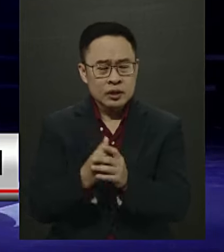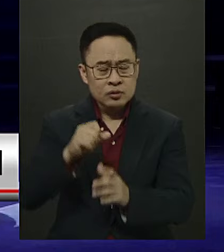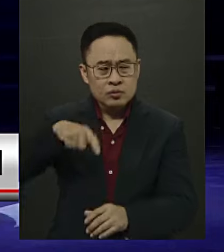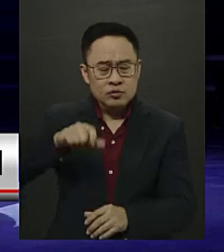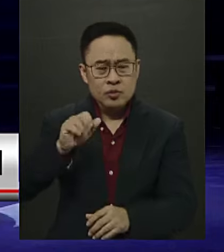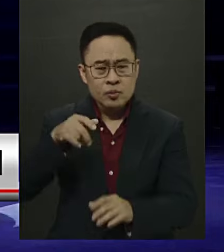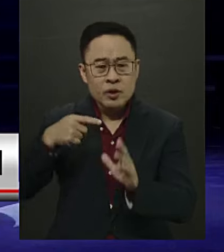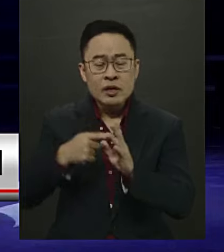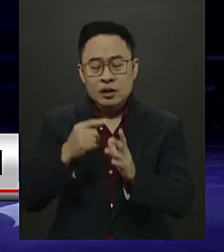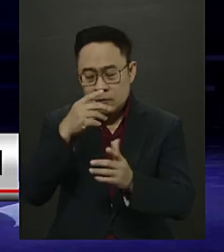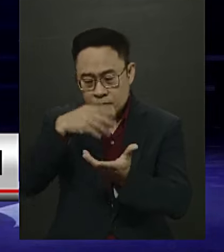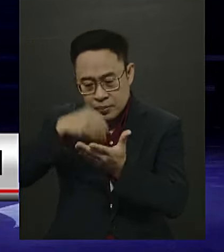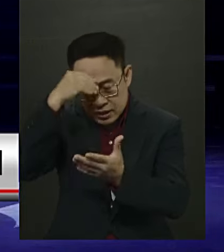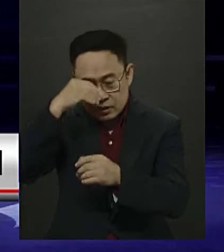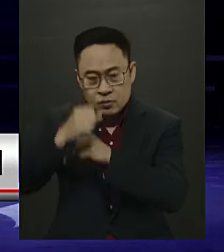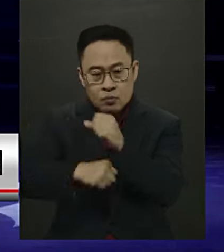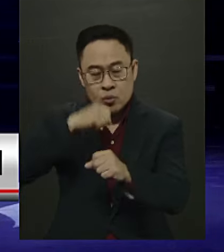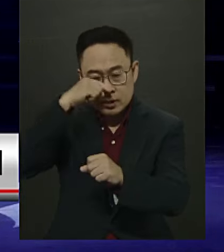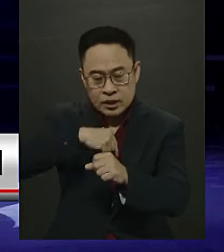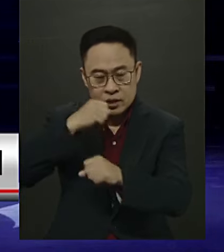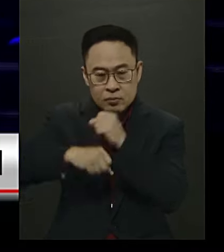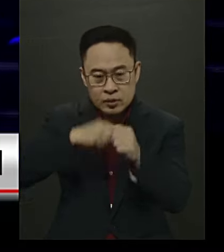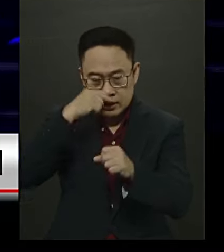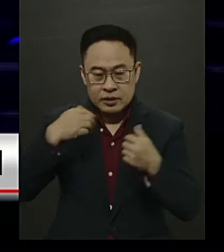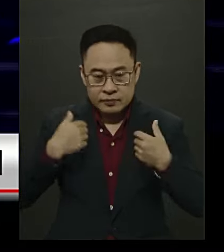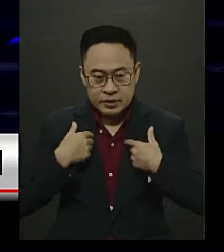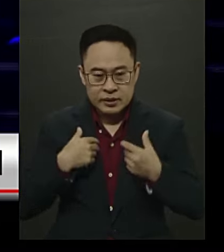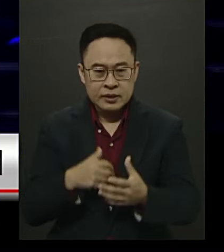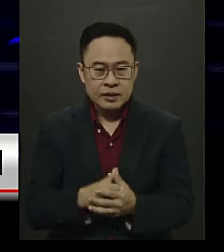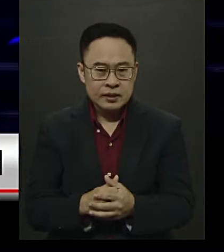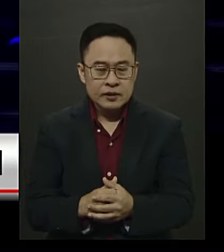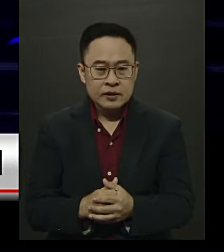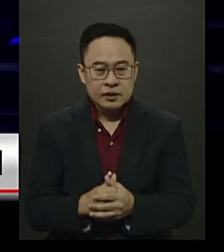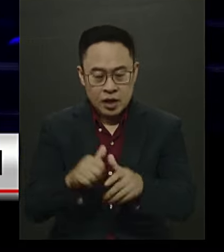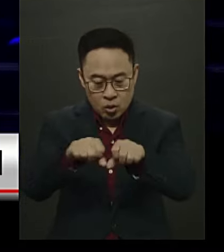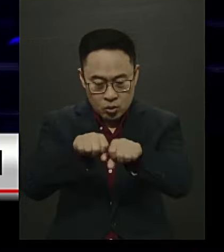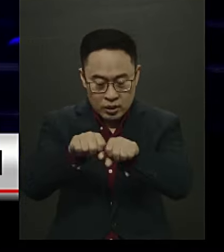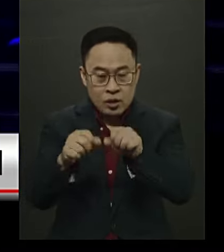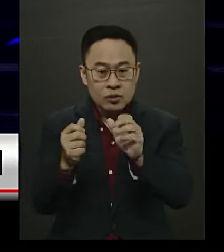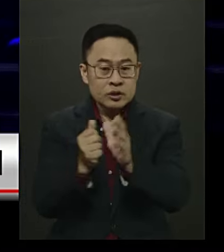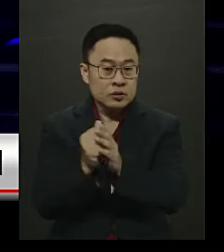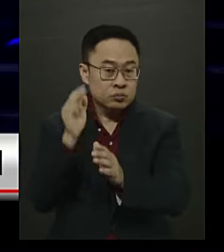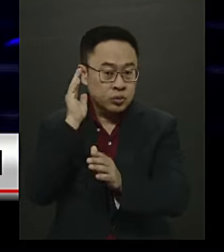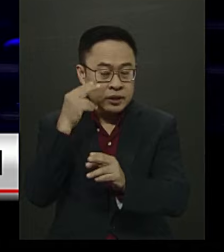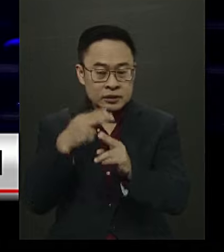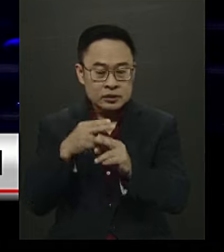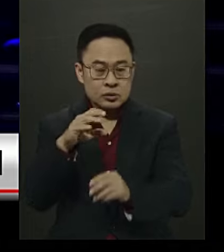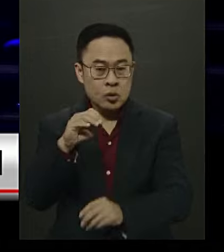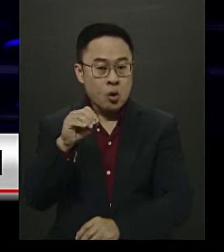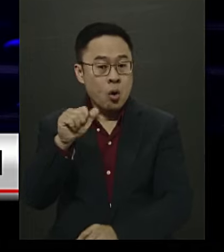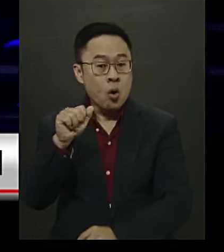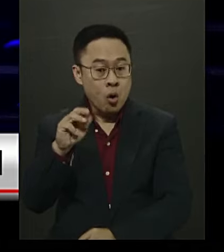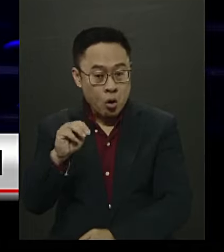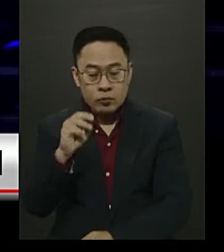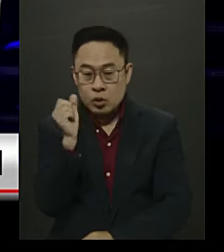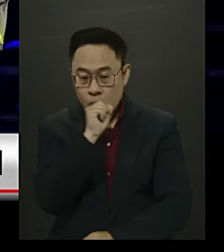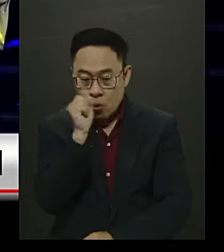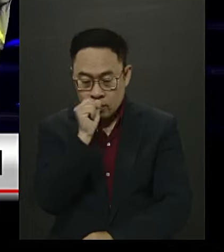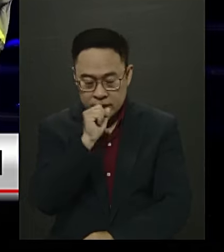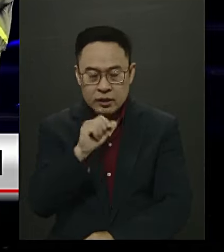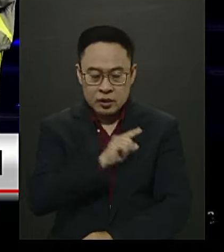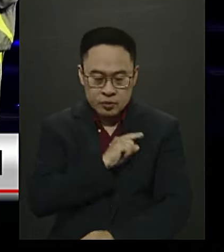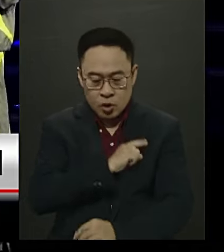รคือมวยไทยก็นอกจากพี่อมค็อกเทลจะมามอบรองเท้าที่เป็นคอสตอมพิเศษ by